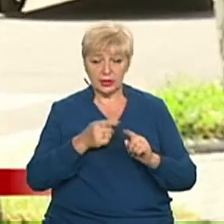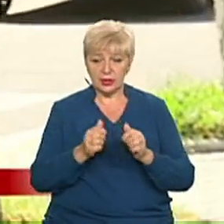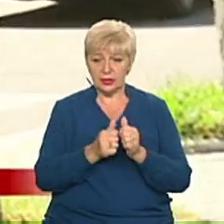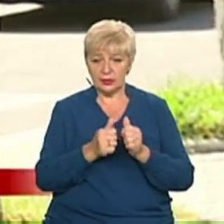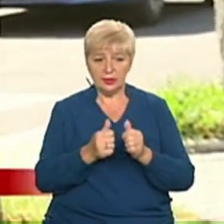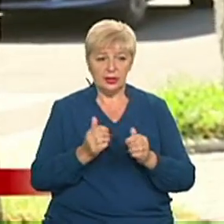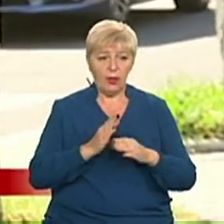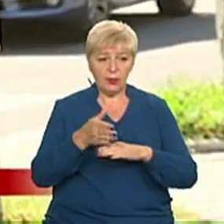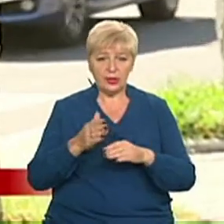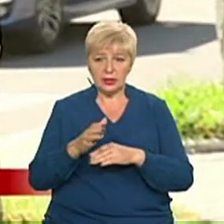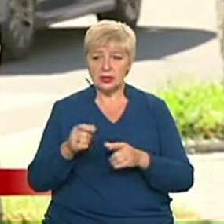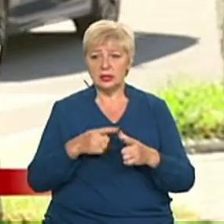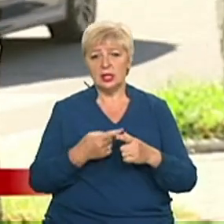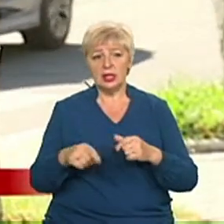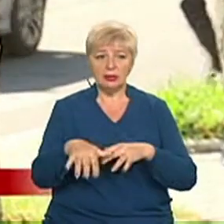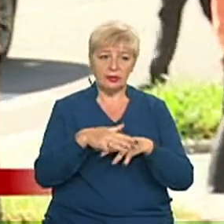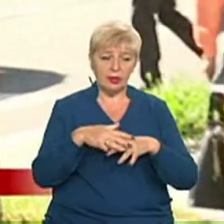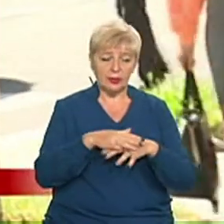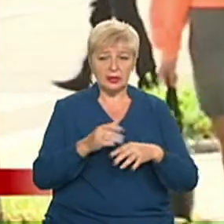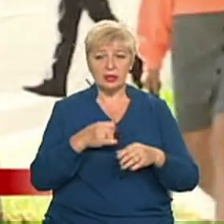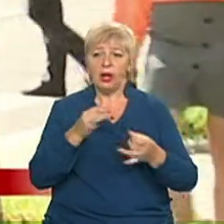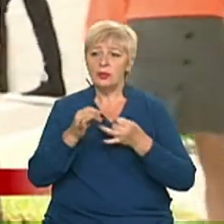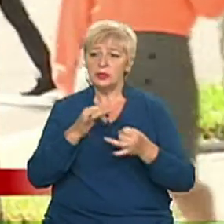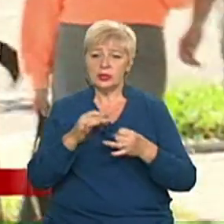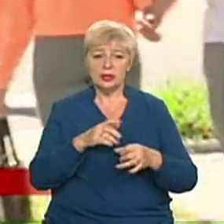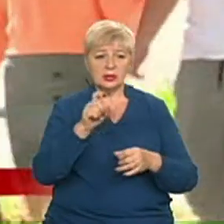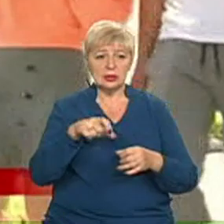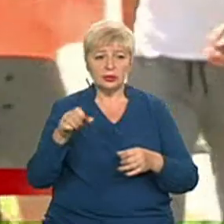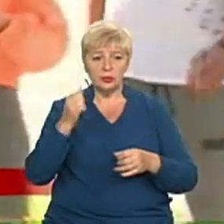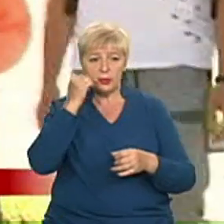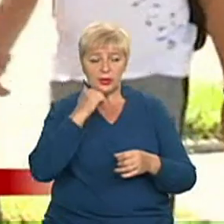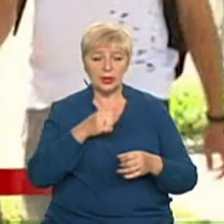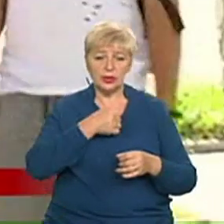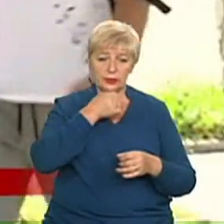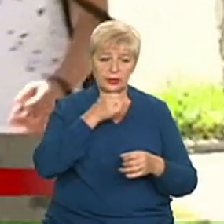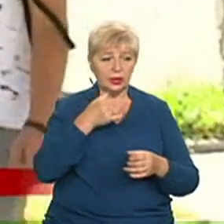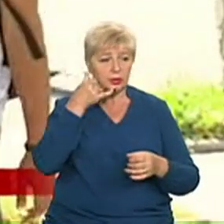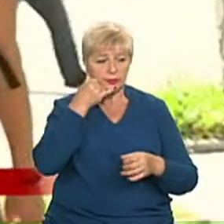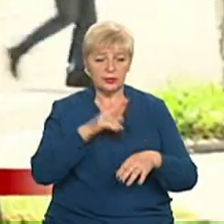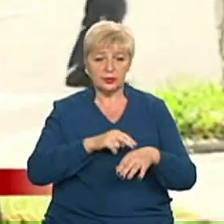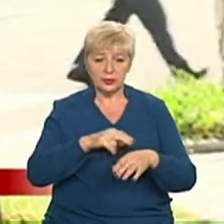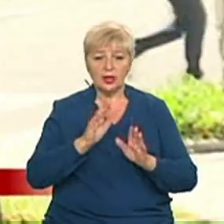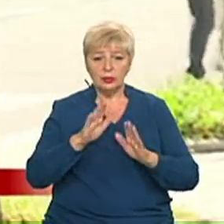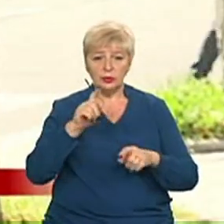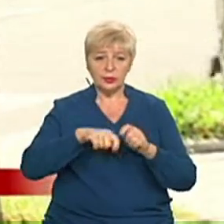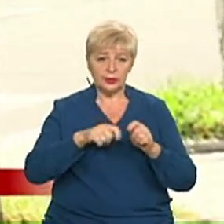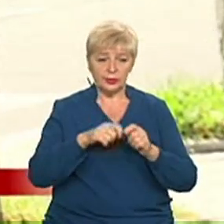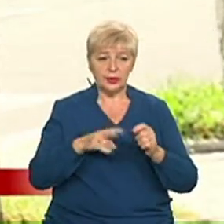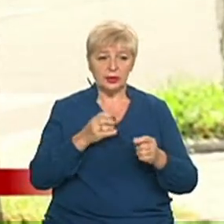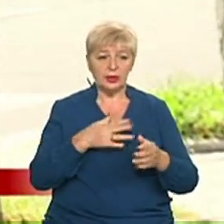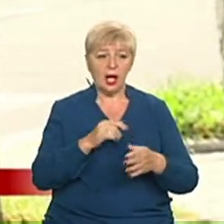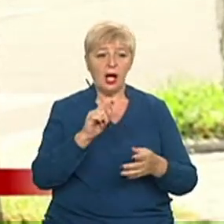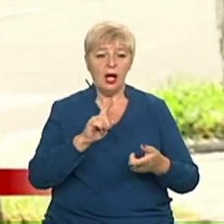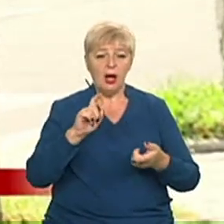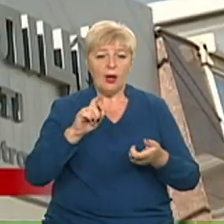в громадських місцях спілкуються з особами похилого віку, теж, будь ласка, телефонуйте до поліції, ми будемо їх перевіряти на причетність